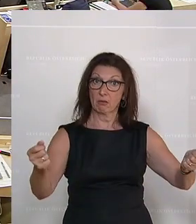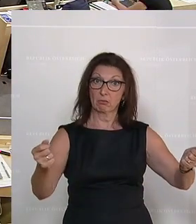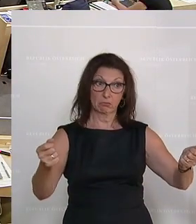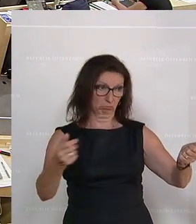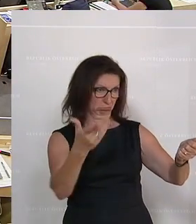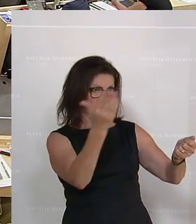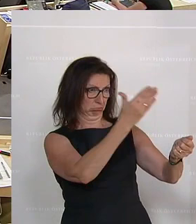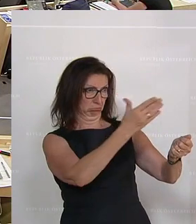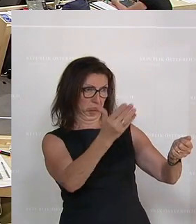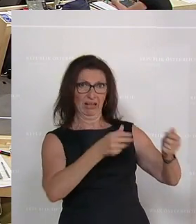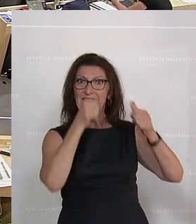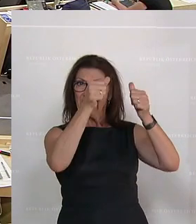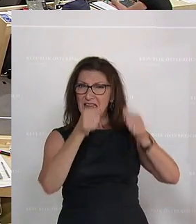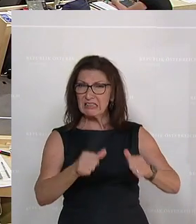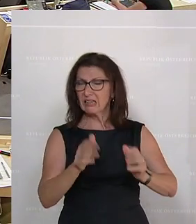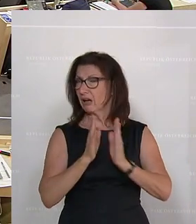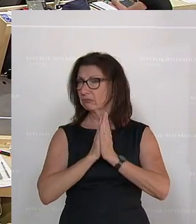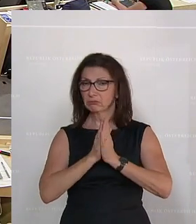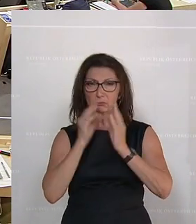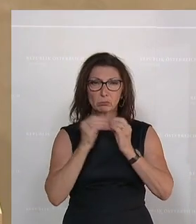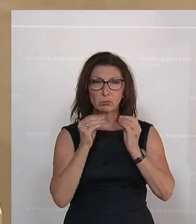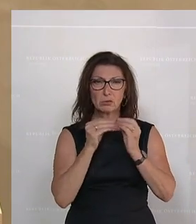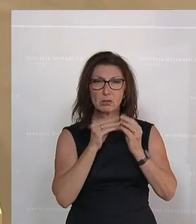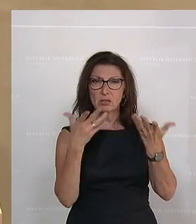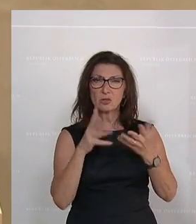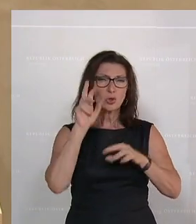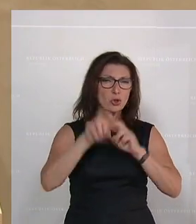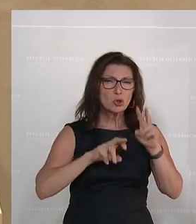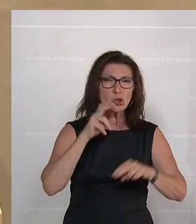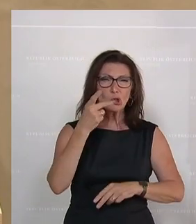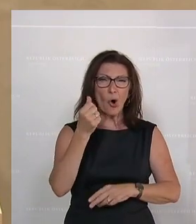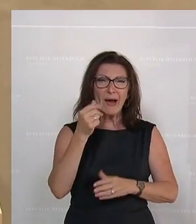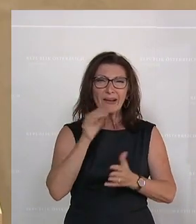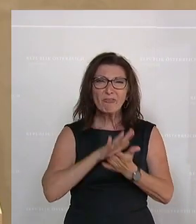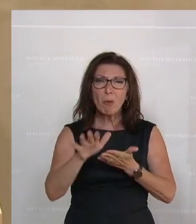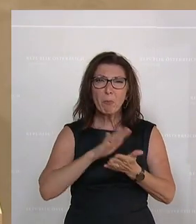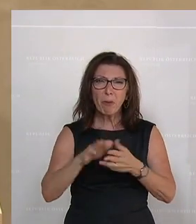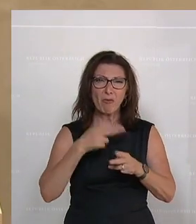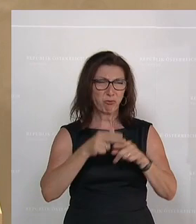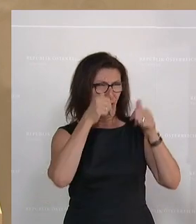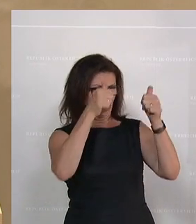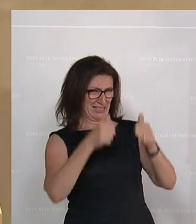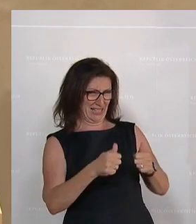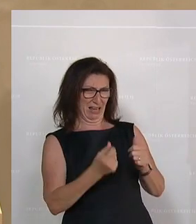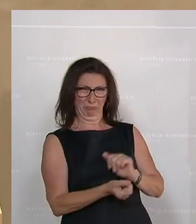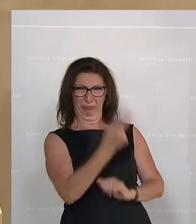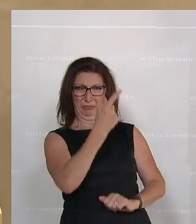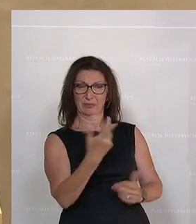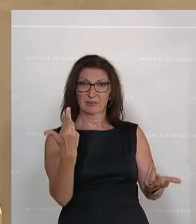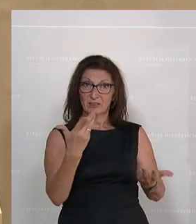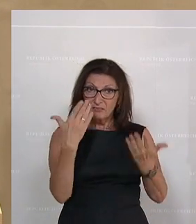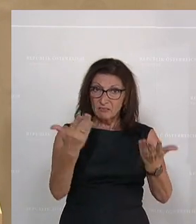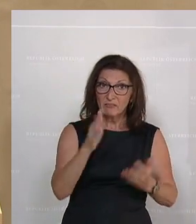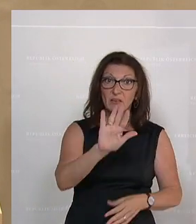unfug installiert wird wieder mit steuergeld inserate geschaltet werden ihr geld jungen leute wenn sie eine